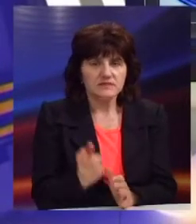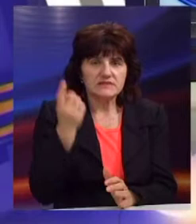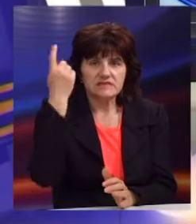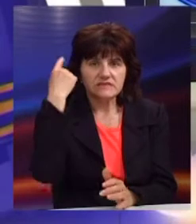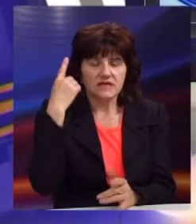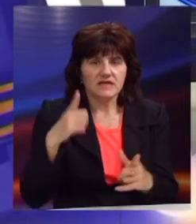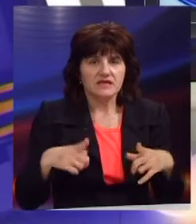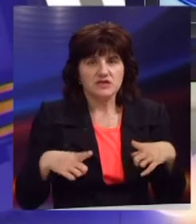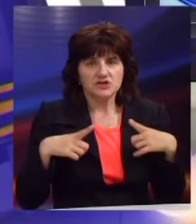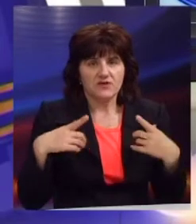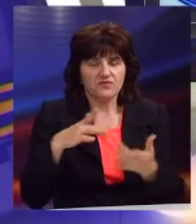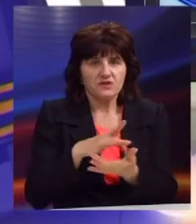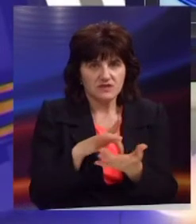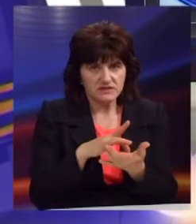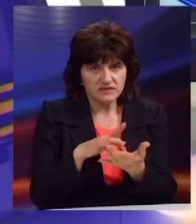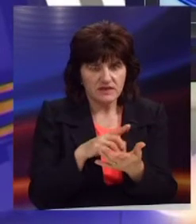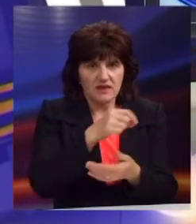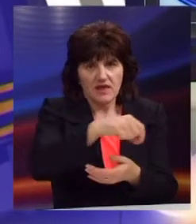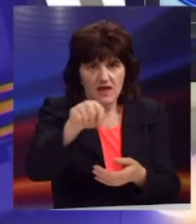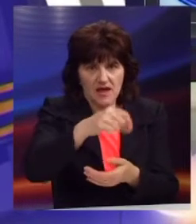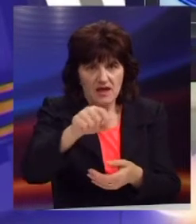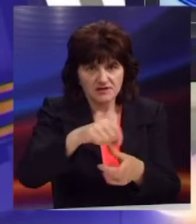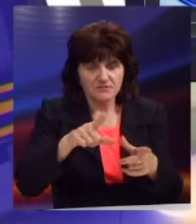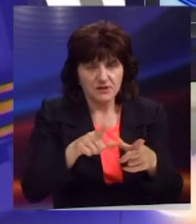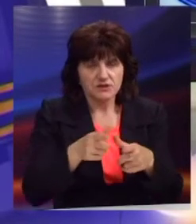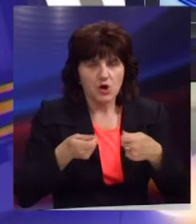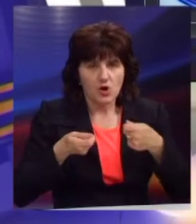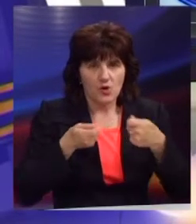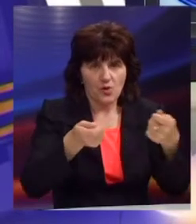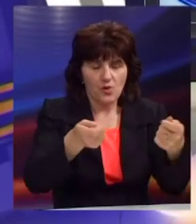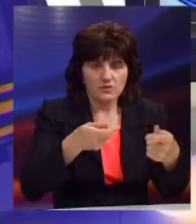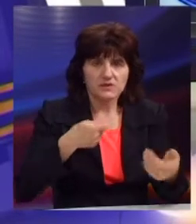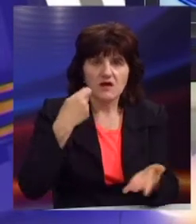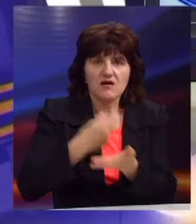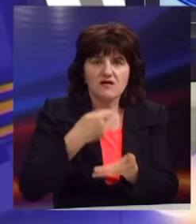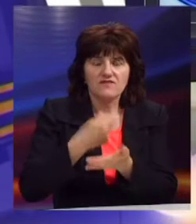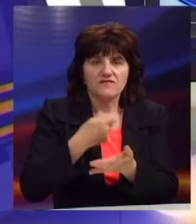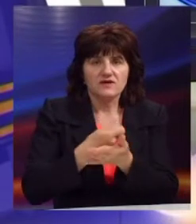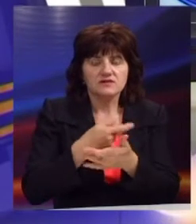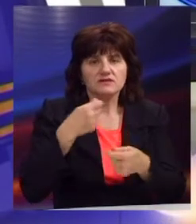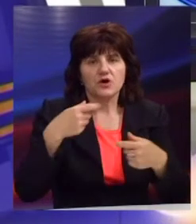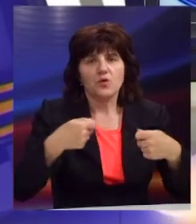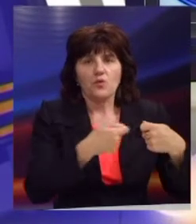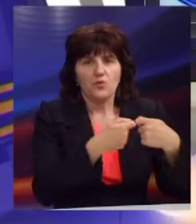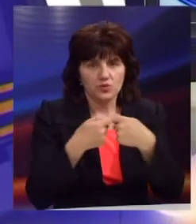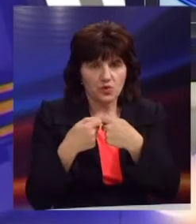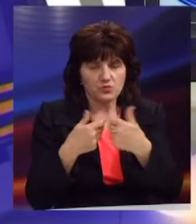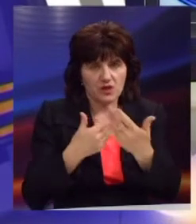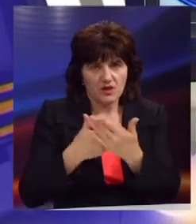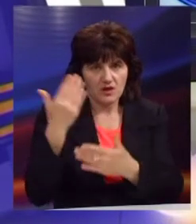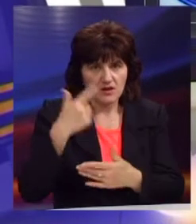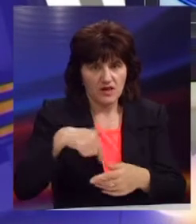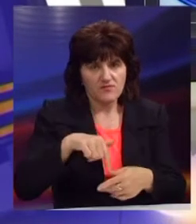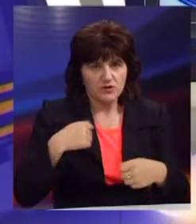Sekretarijat za zaštitu životne sredine grada Subotica raspisao je konkurs za sufinansiranje i finansiranje projektnih aktivnosti udruženja građana na